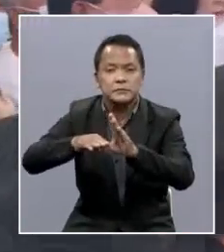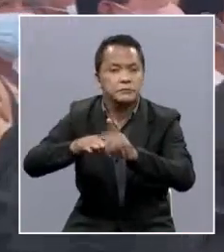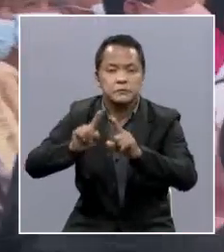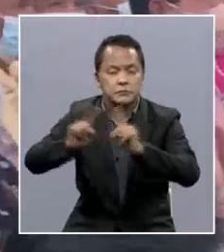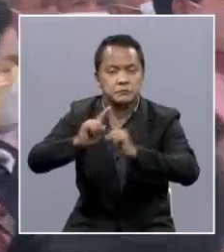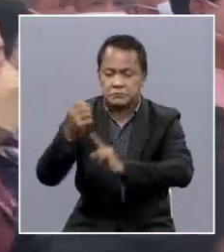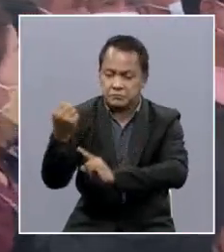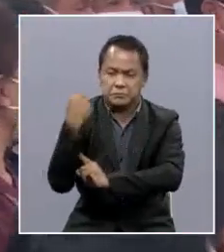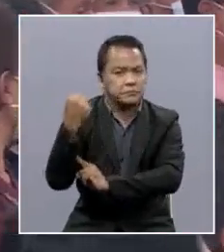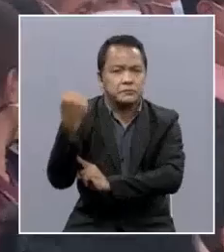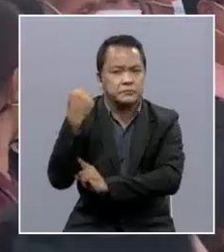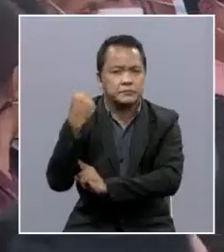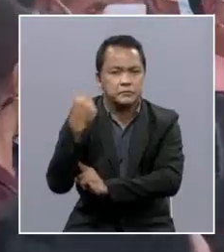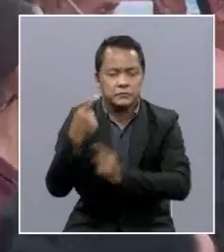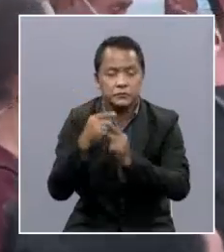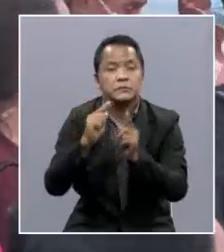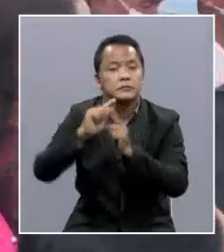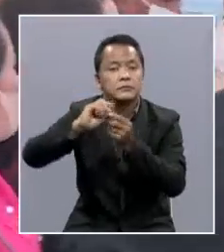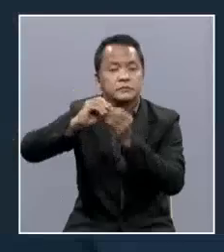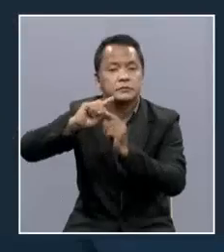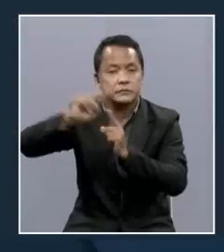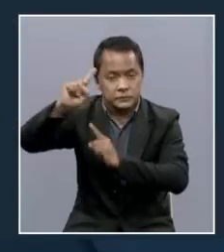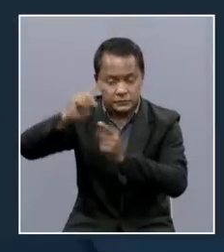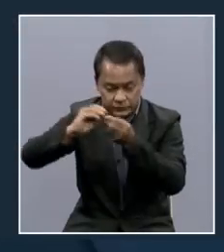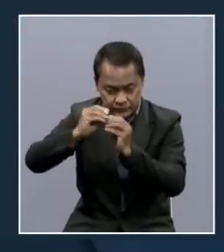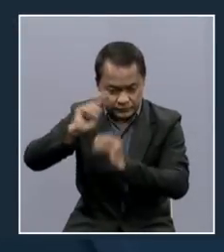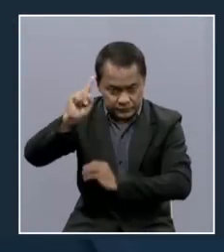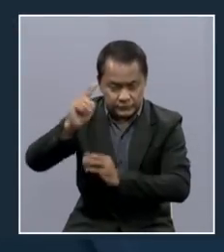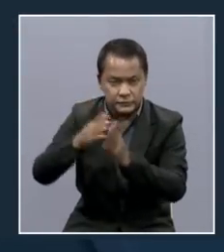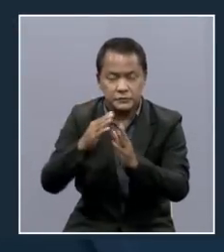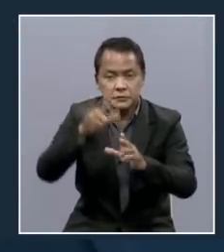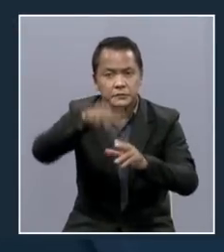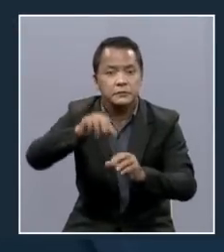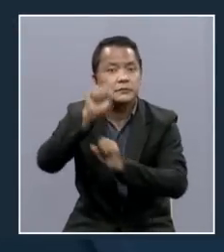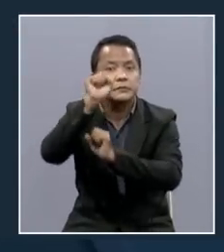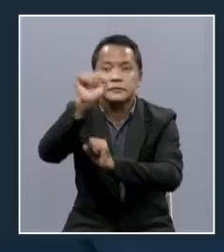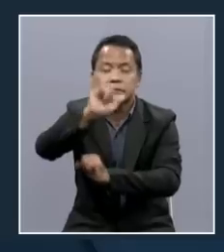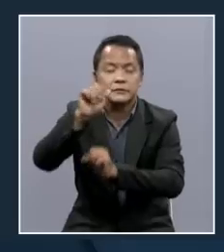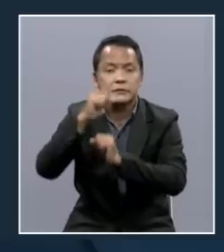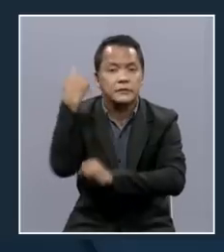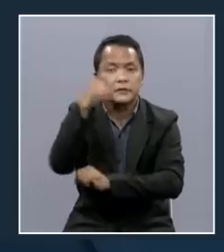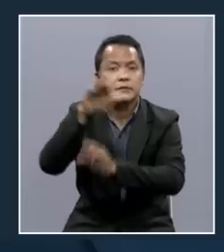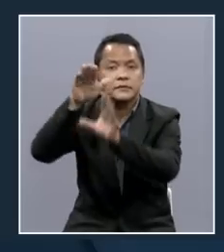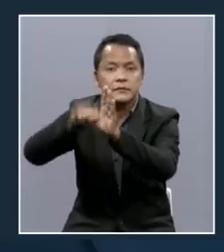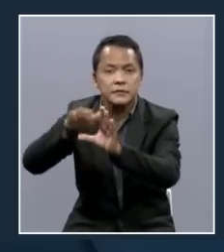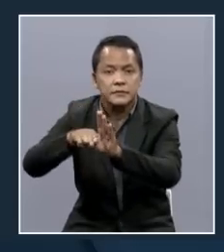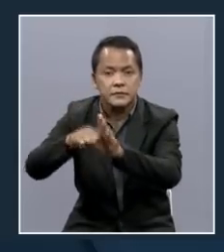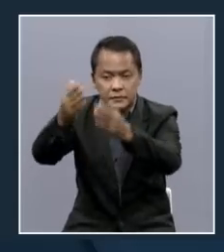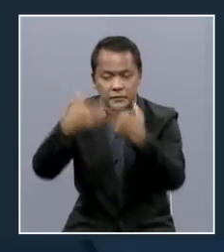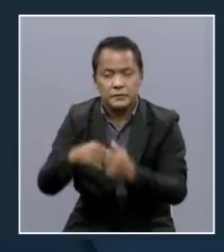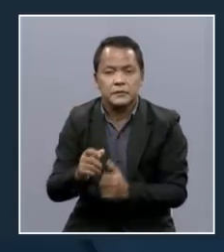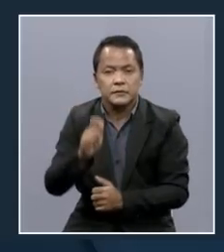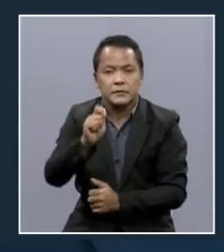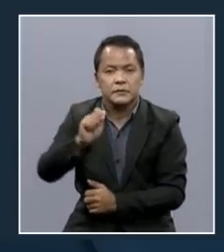สายแข็งสักเท่าไหร่มาดูเขต 1พื้นที่ของผู้กองเองทางเพื่อไทยก็ยังไม่ประกาศเลยนะฮะจะส่งใครลงส่วนคุณ